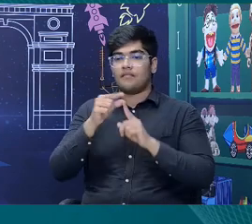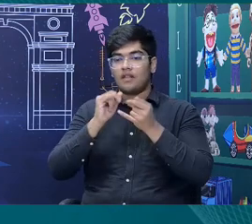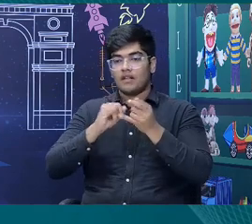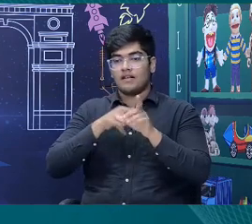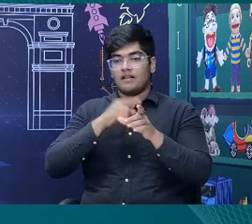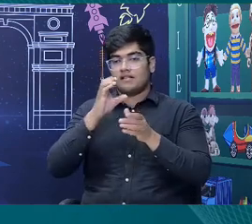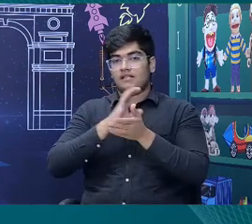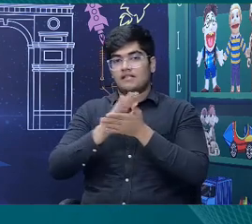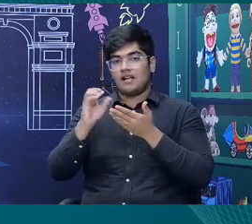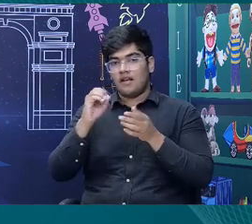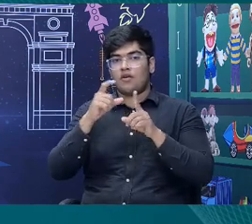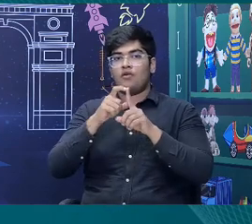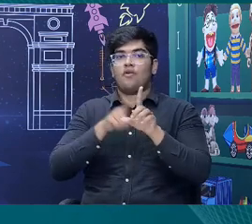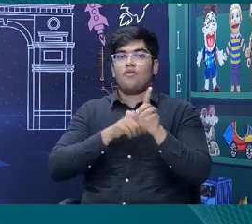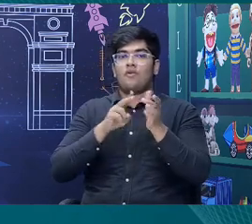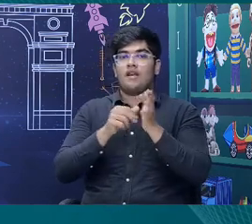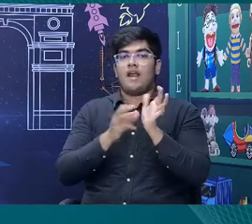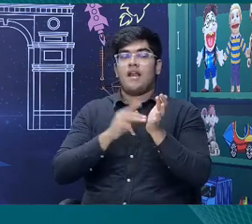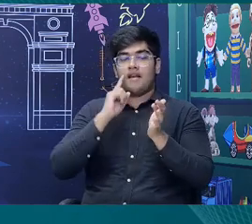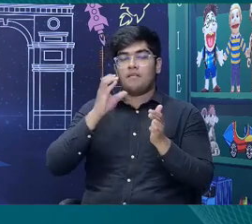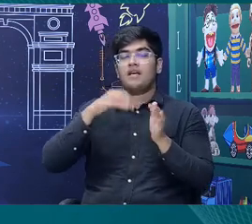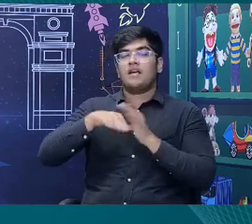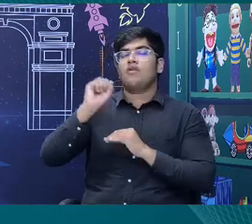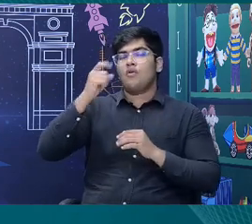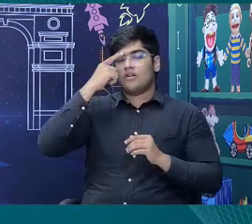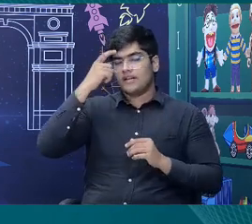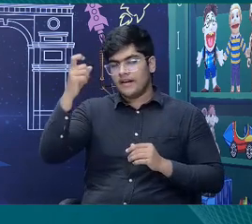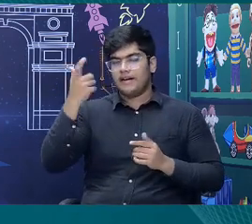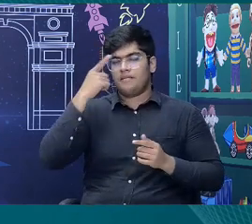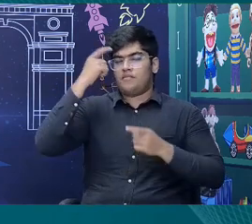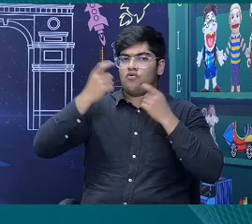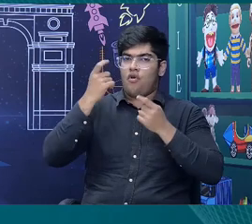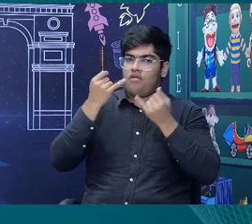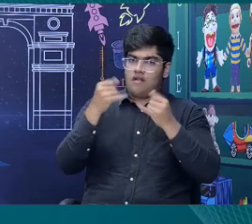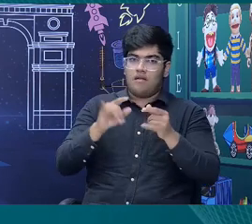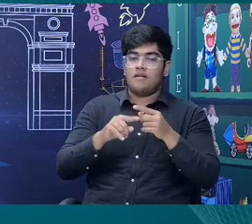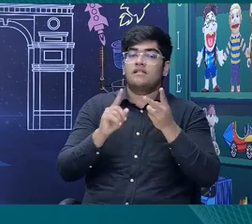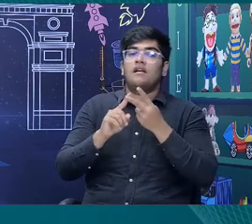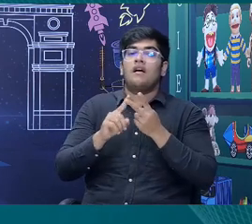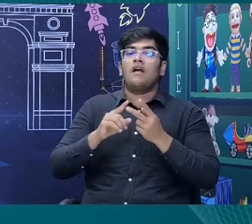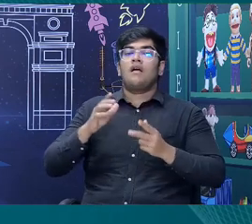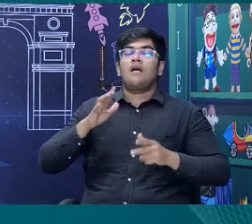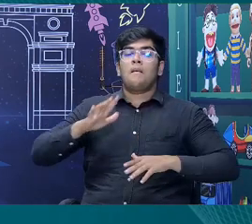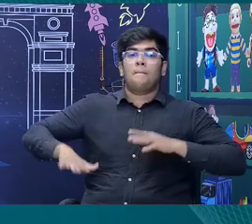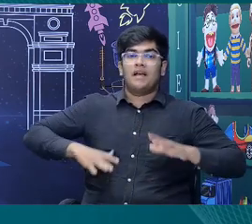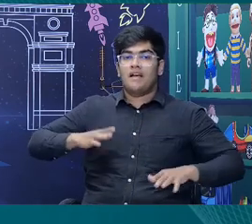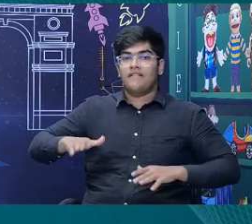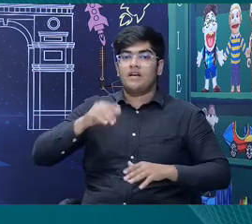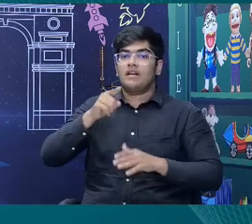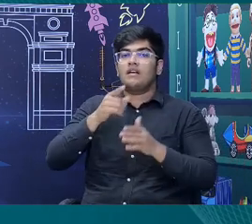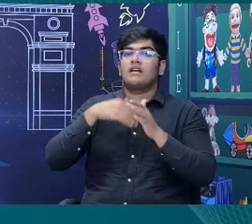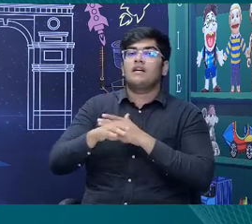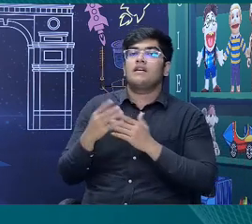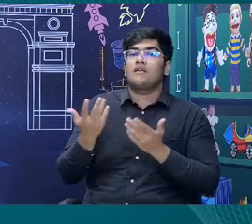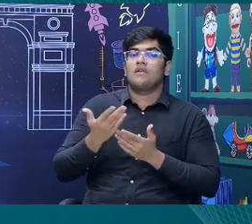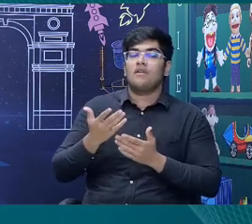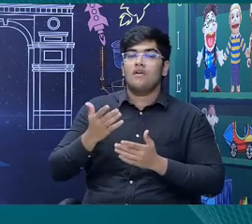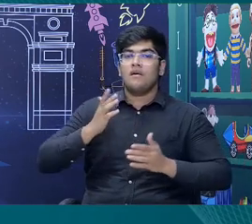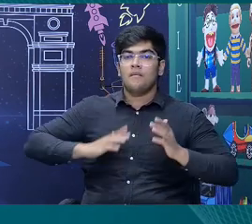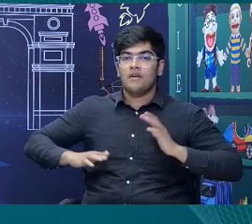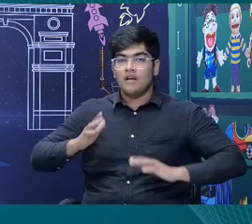में ड्रीम्स है आपके आपके थॉट्स वो खराब है वेरस बिहेवियर थेरेपी में क्या है हम बो कि जो लर्निंग गलत